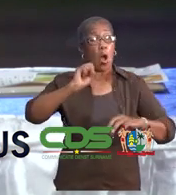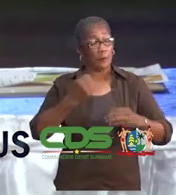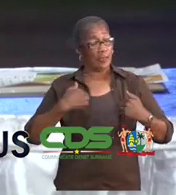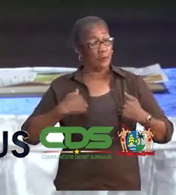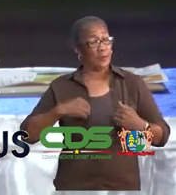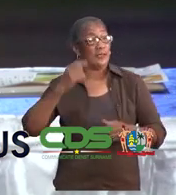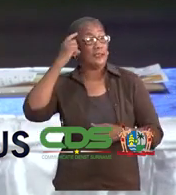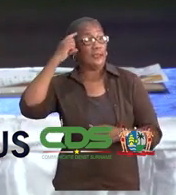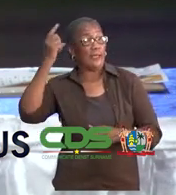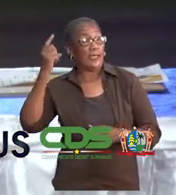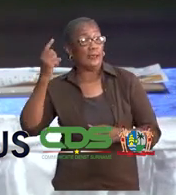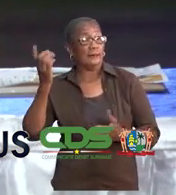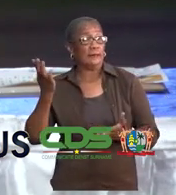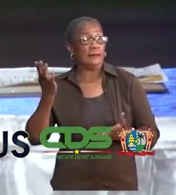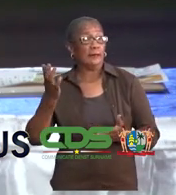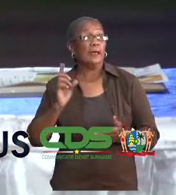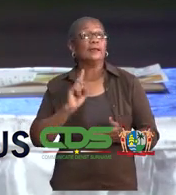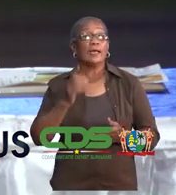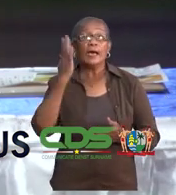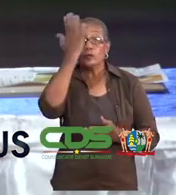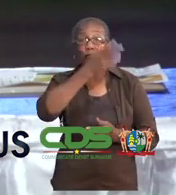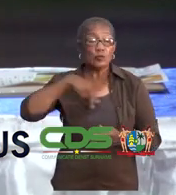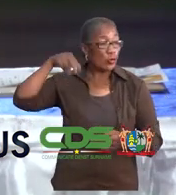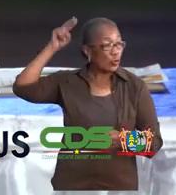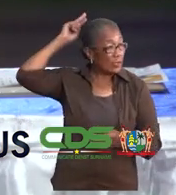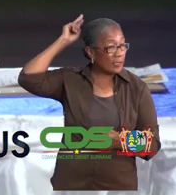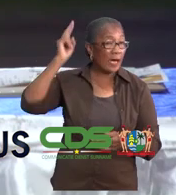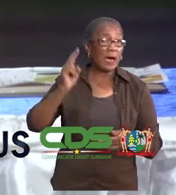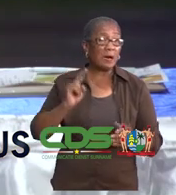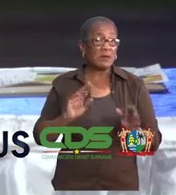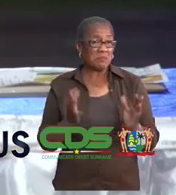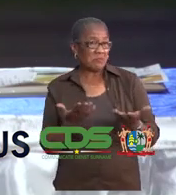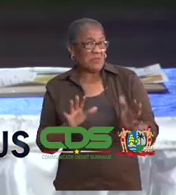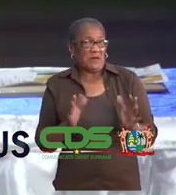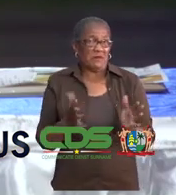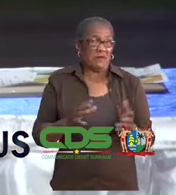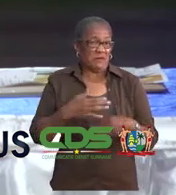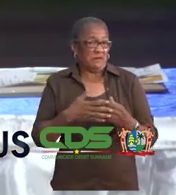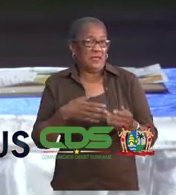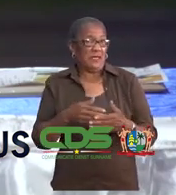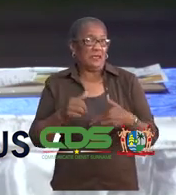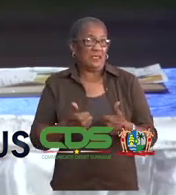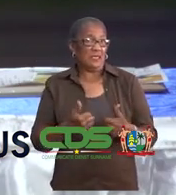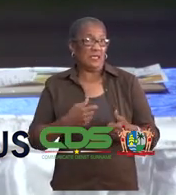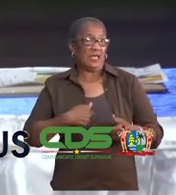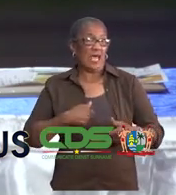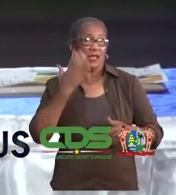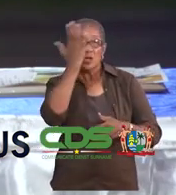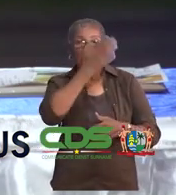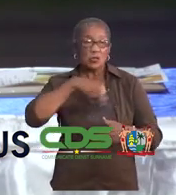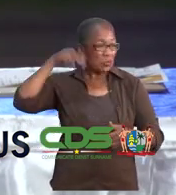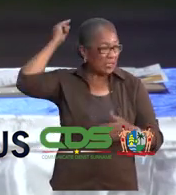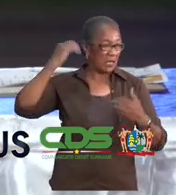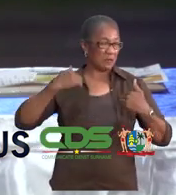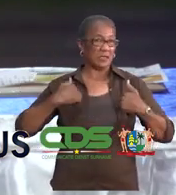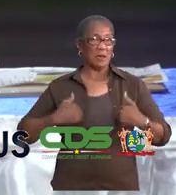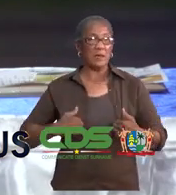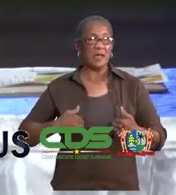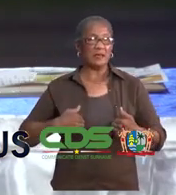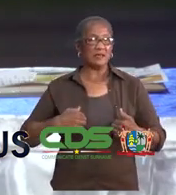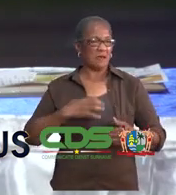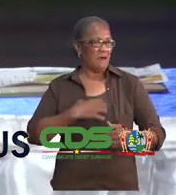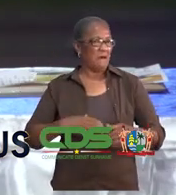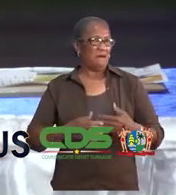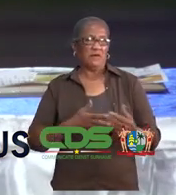dat Suriname er op een bepaalde manier eruit ziet en Surinamers op een bepaalde manier reageren